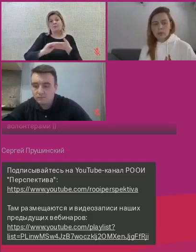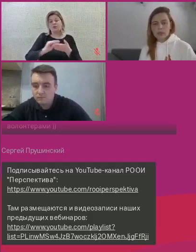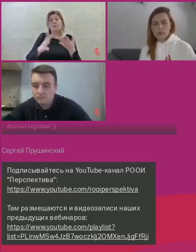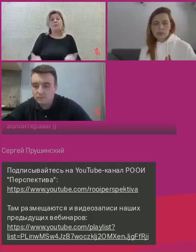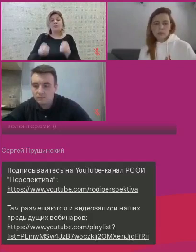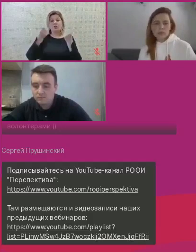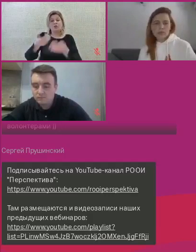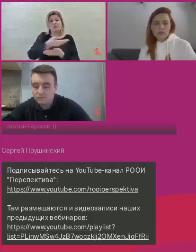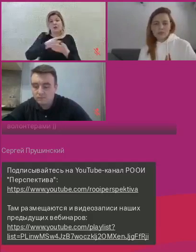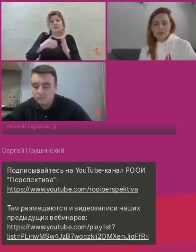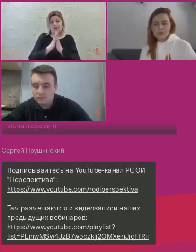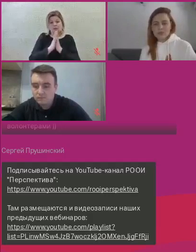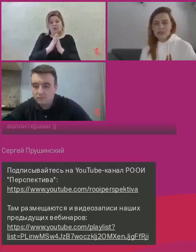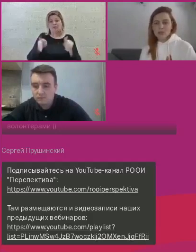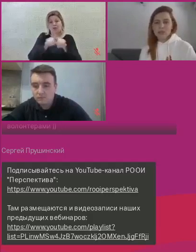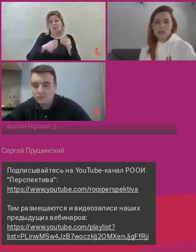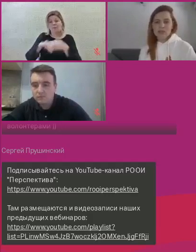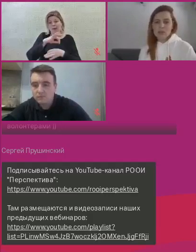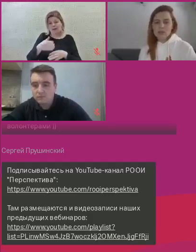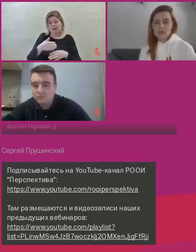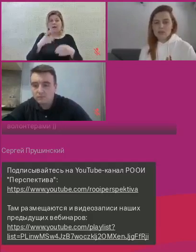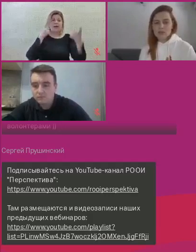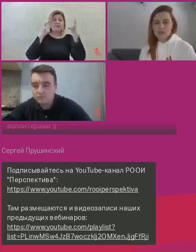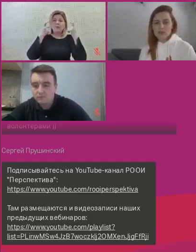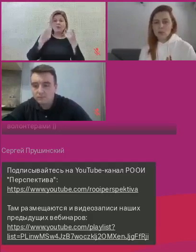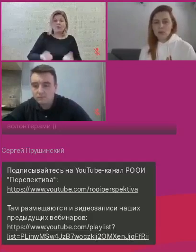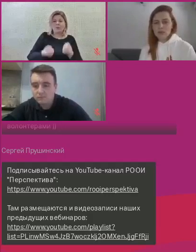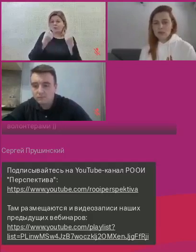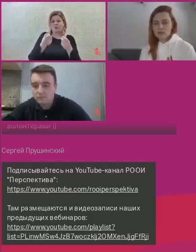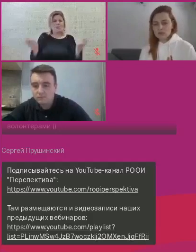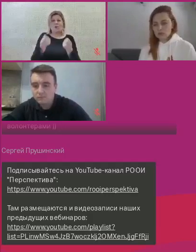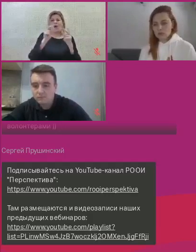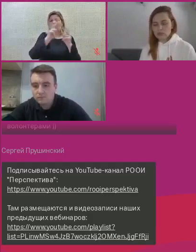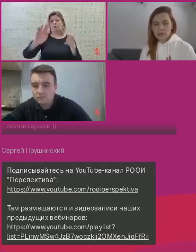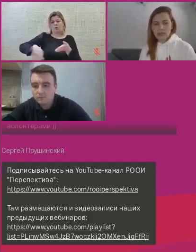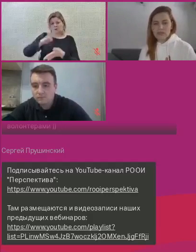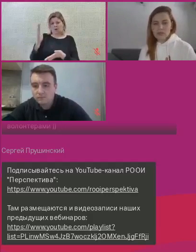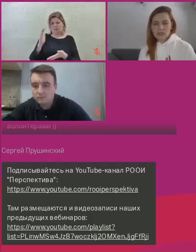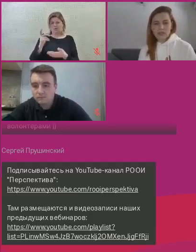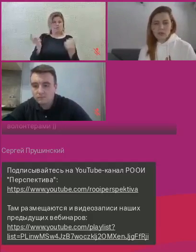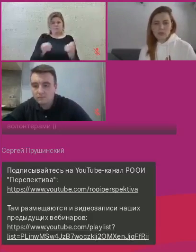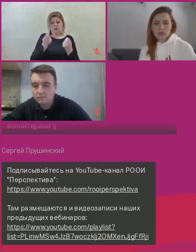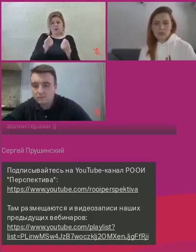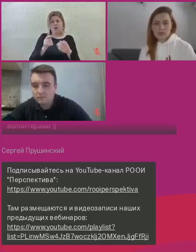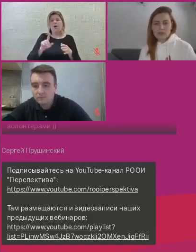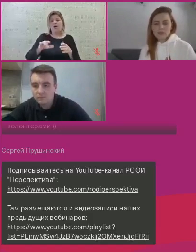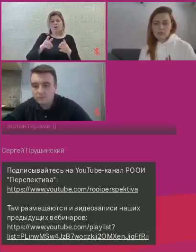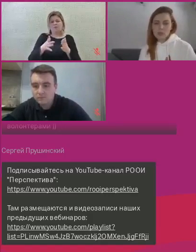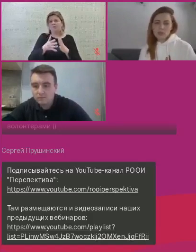пожалуйста, вот такой-то проект. Собственно, ну, информационная, ну, мало кто отказывает, прям совсем снобы или там кто. Вот. В